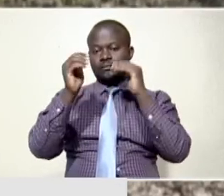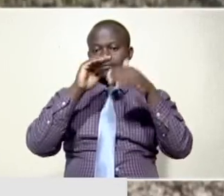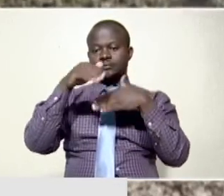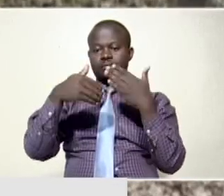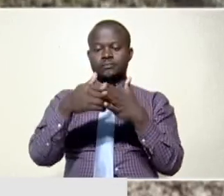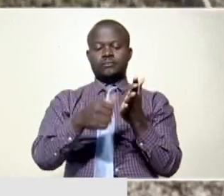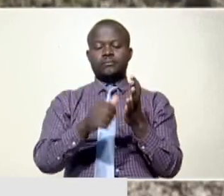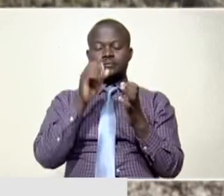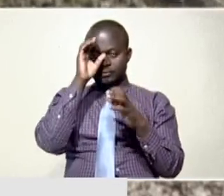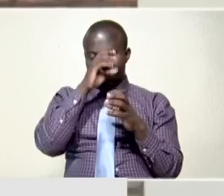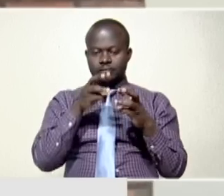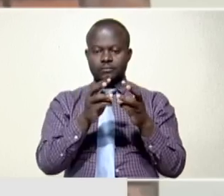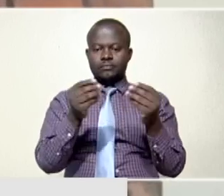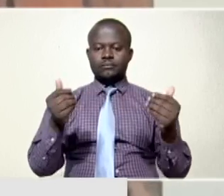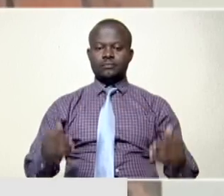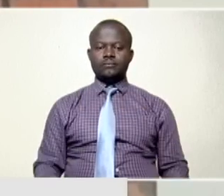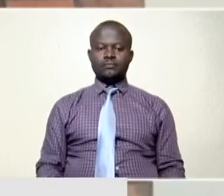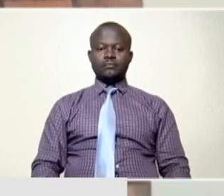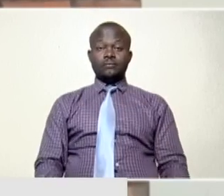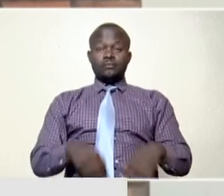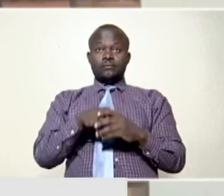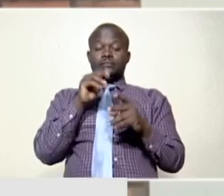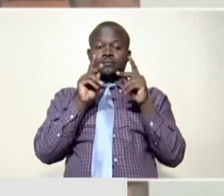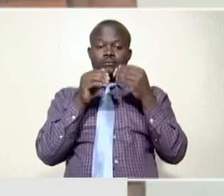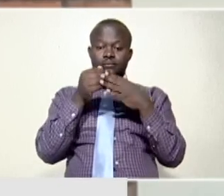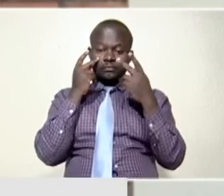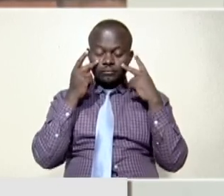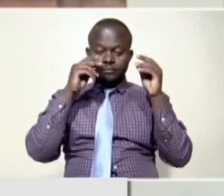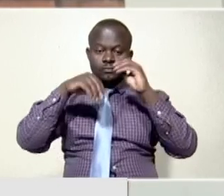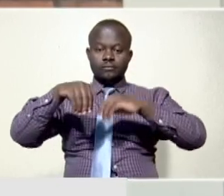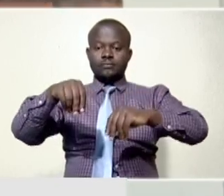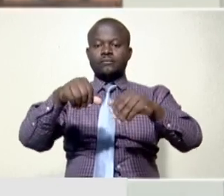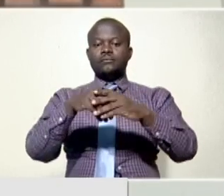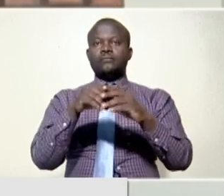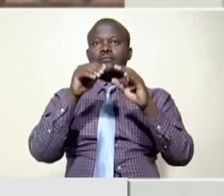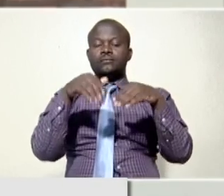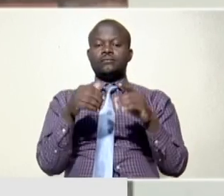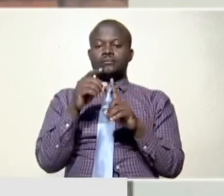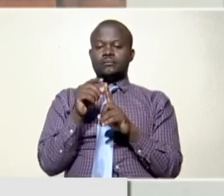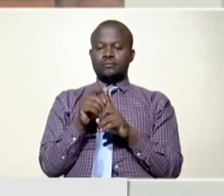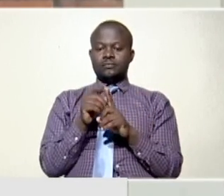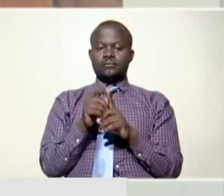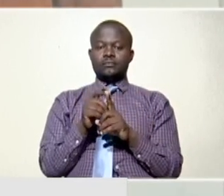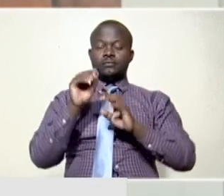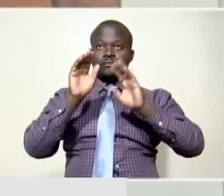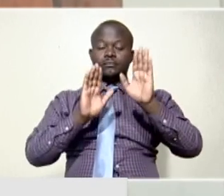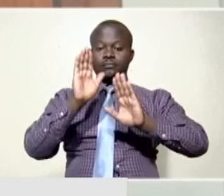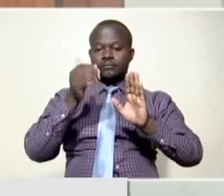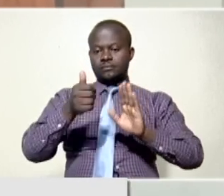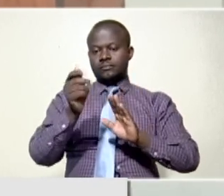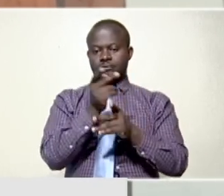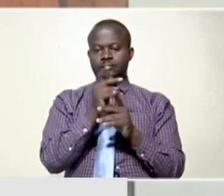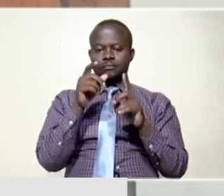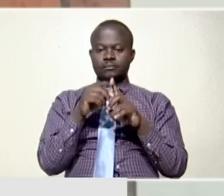iki kibazo kibonerwa umuti. Mu babonye amafumbire harimo n'abahinzi b'umuceri, si cyo tubasaba rero, hari uruhare rwabo kwita ku muceri.